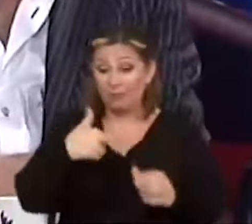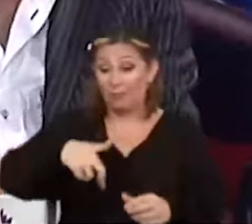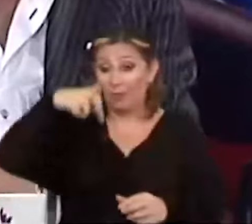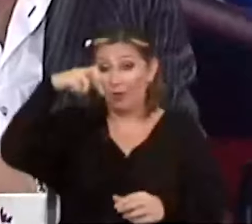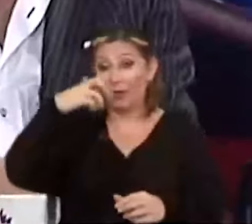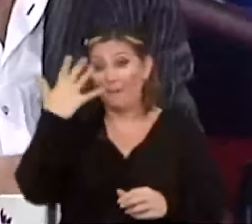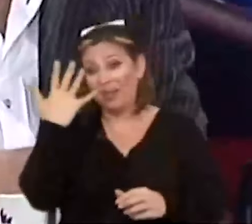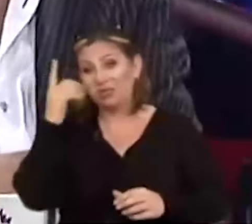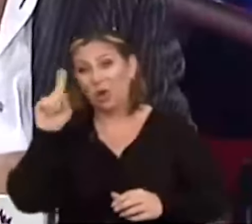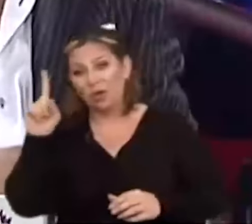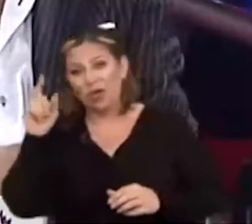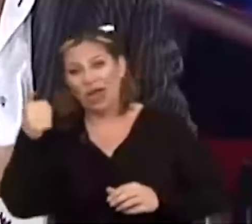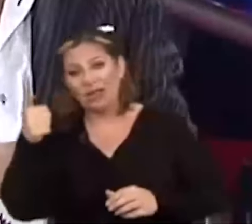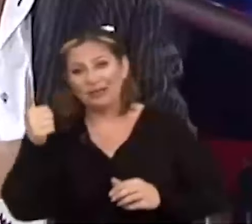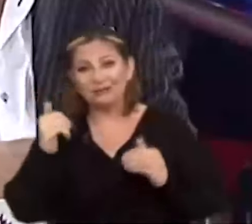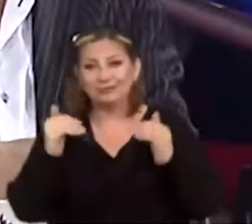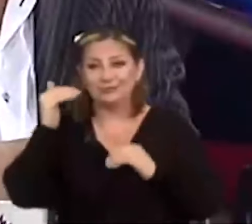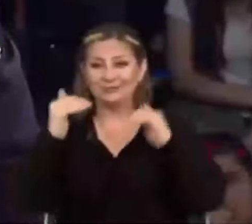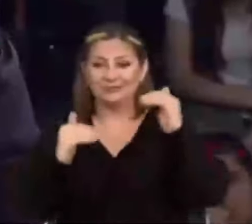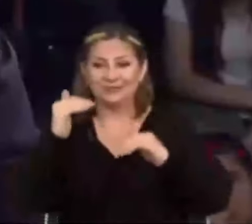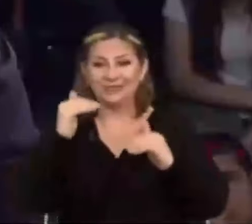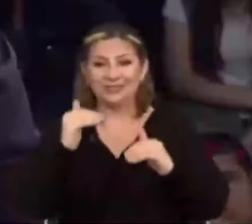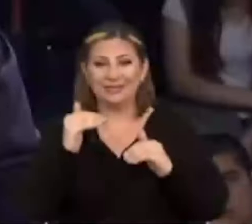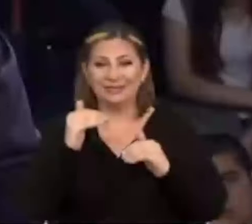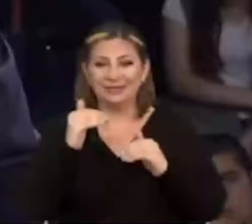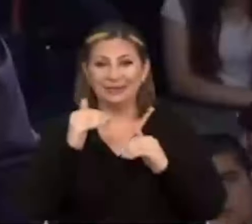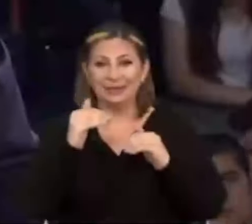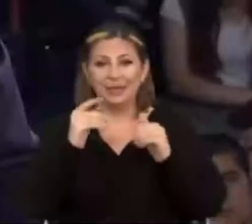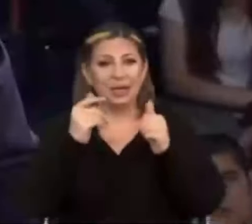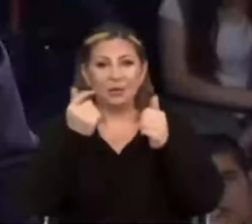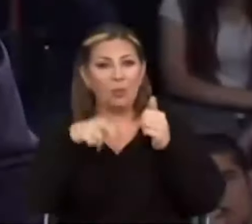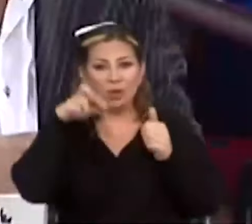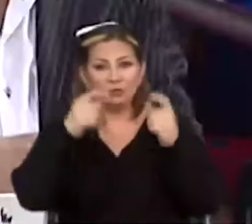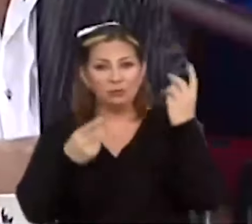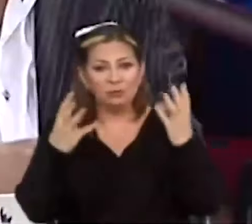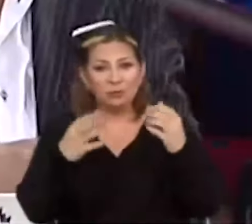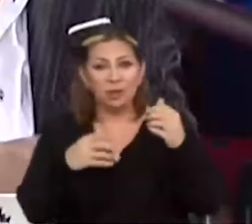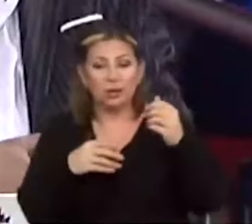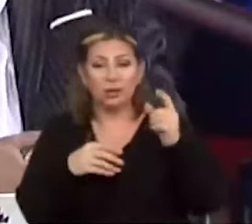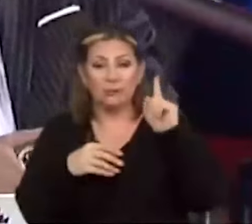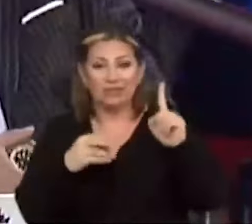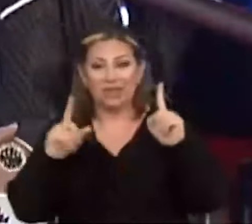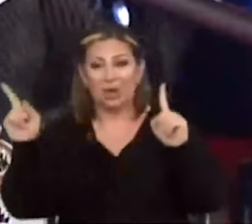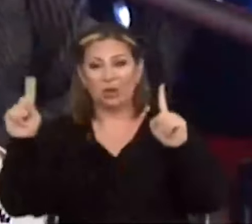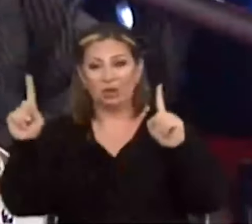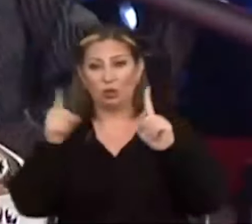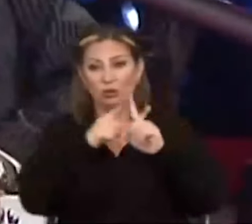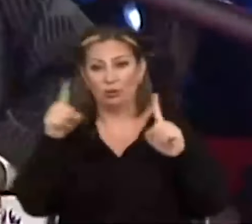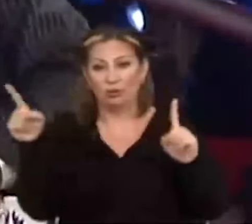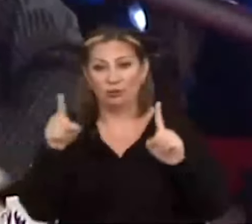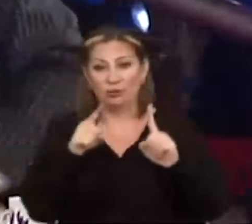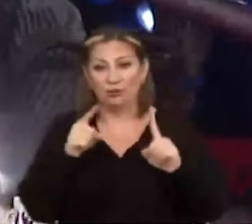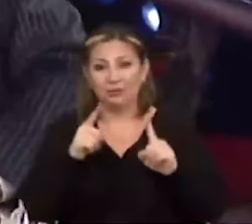puanlarını 10 veya 5, 6... Hangisi? Kaç puan yani? Kaçtan kaça kadar puan veriyorsun? 10'a kadar veriyorsun. 10'a kadar.